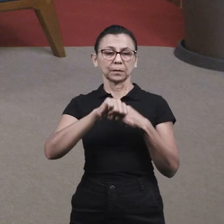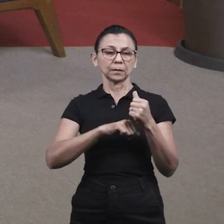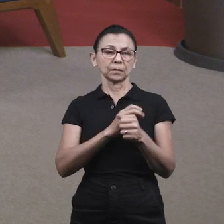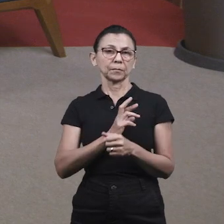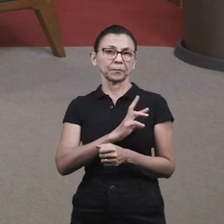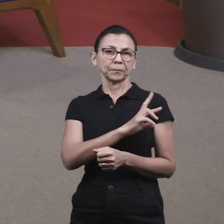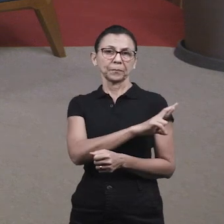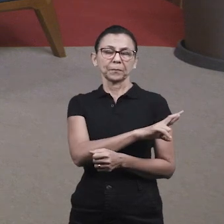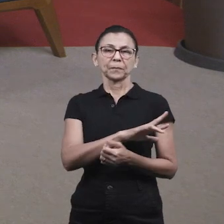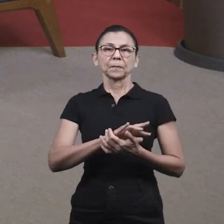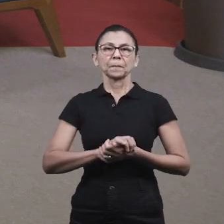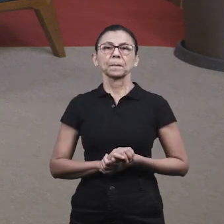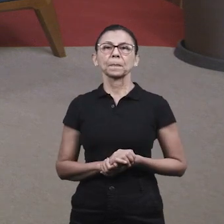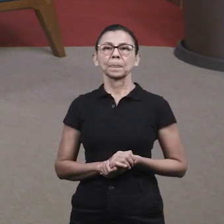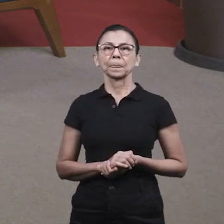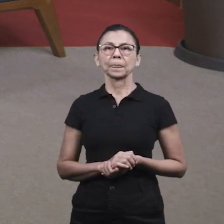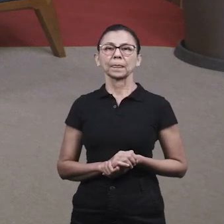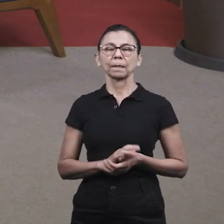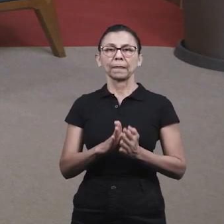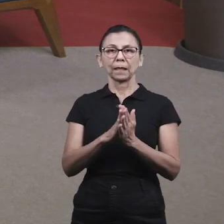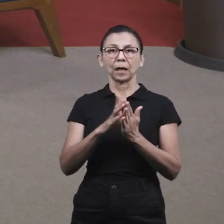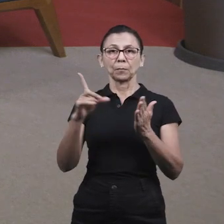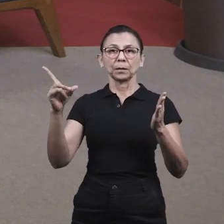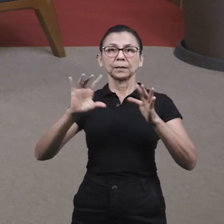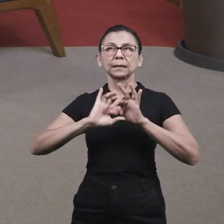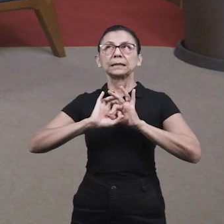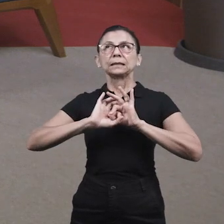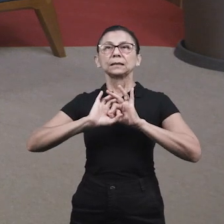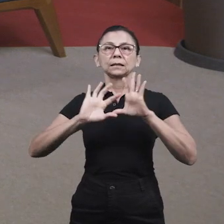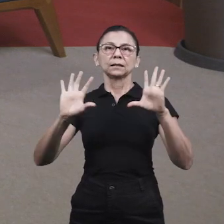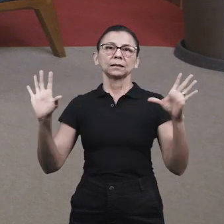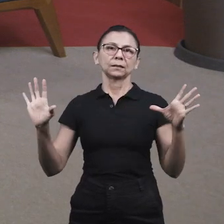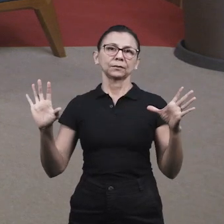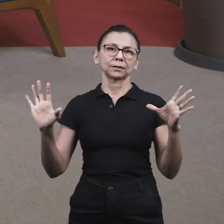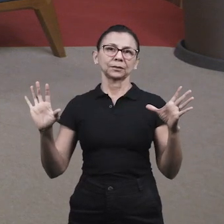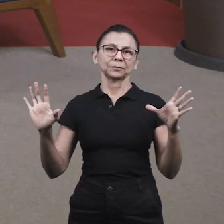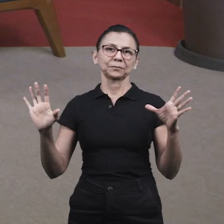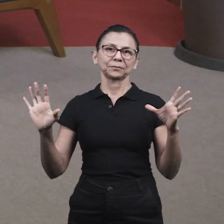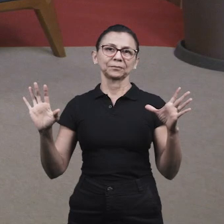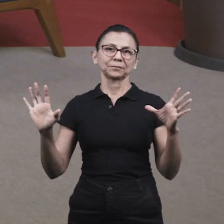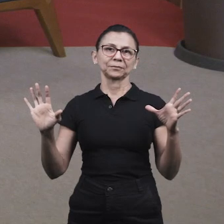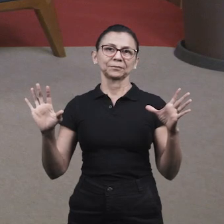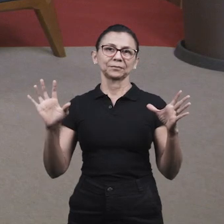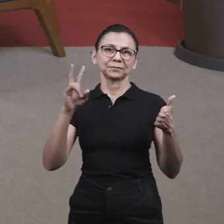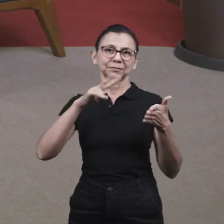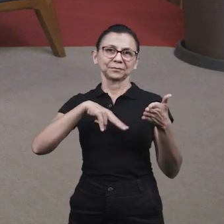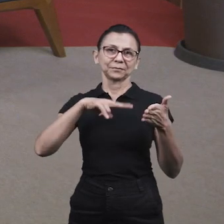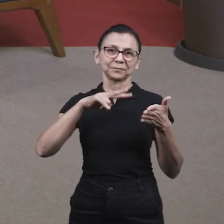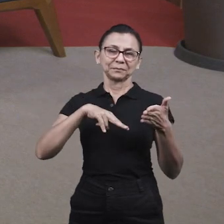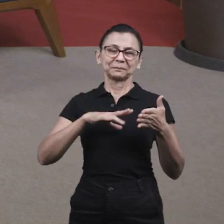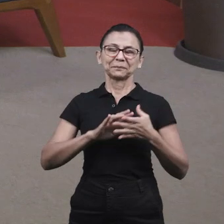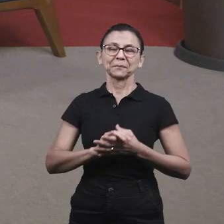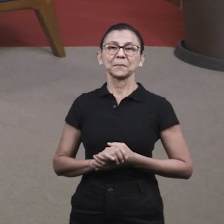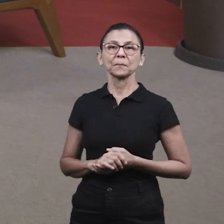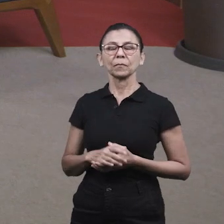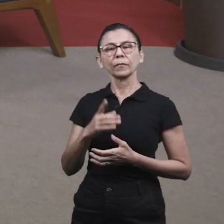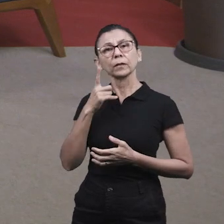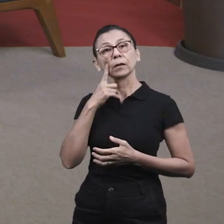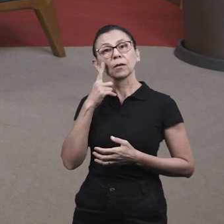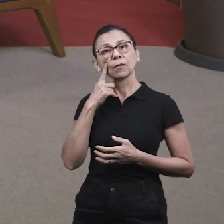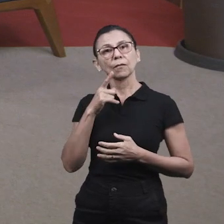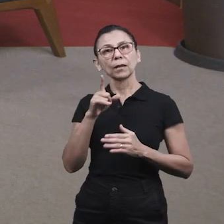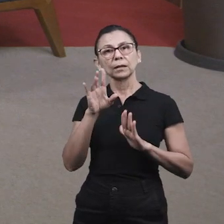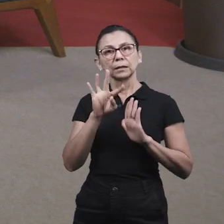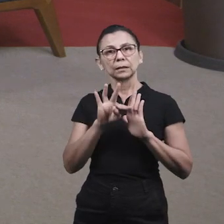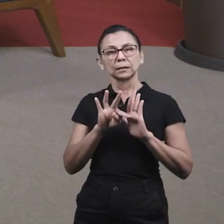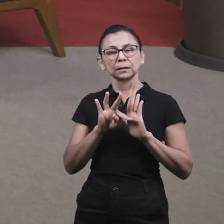maintenant voir un quatrième principe de la réforme qui parle sur le libre